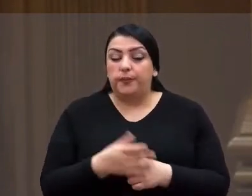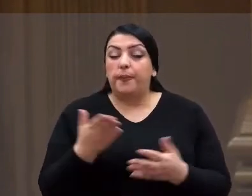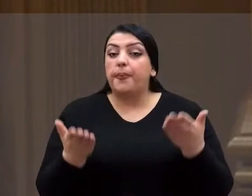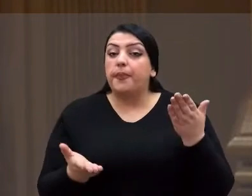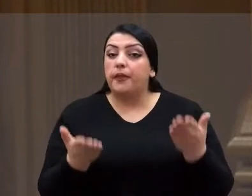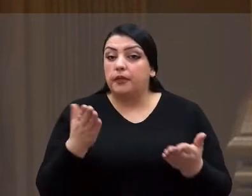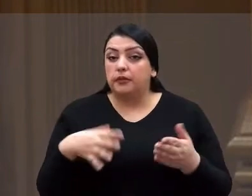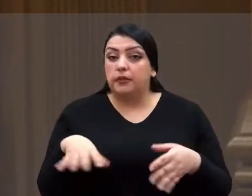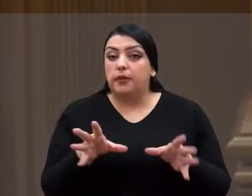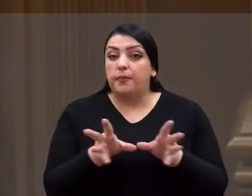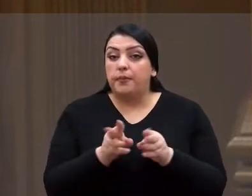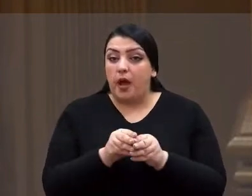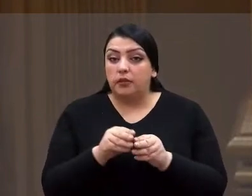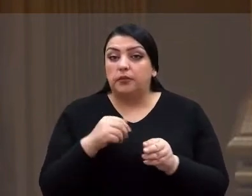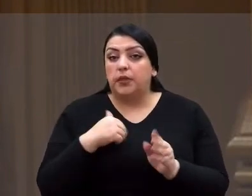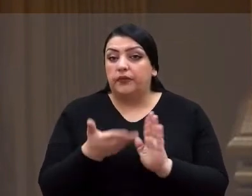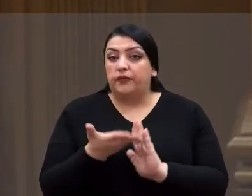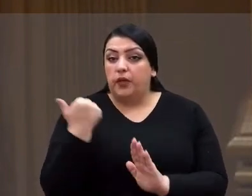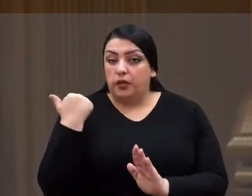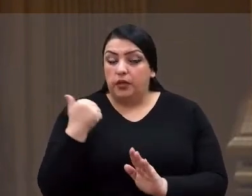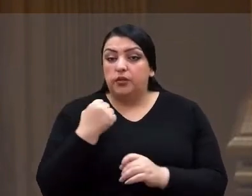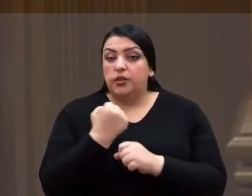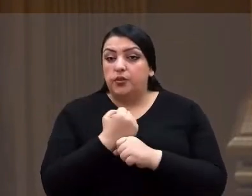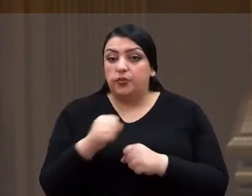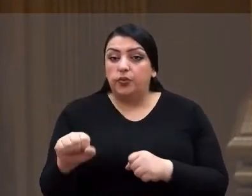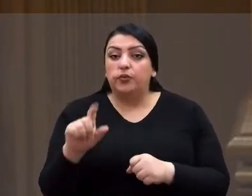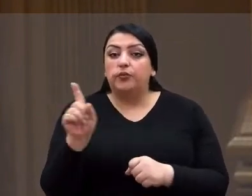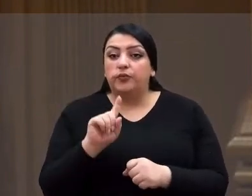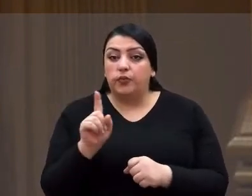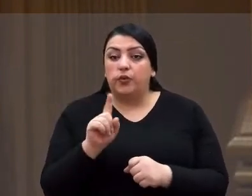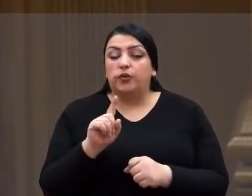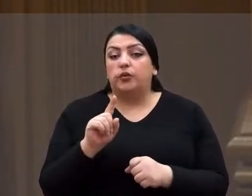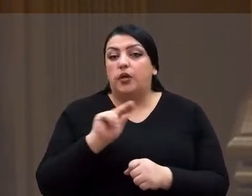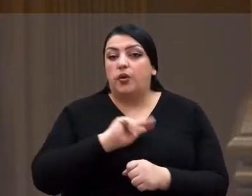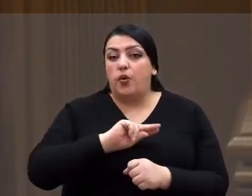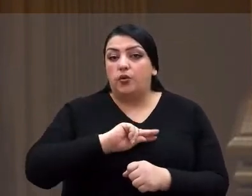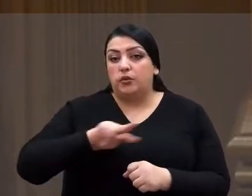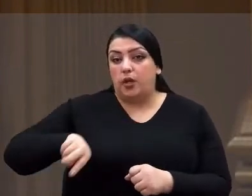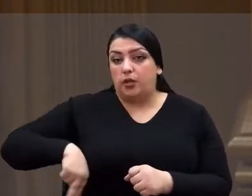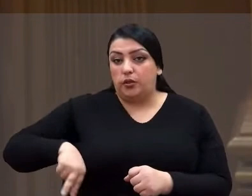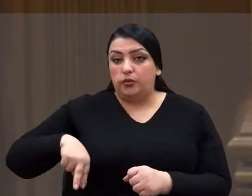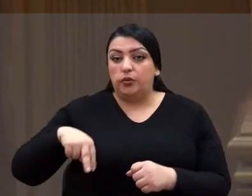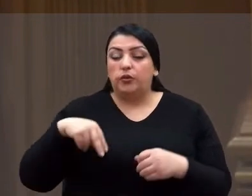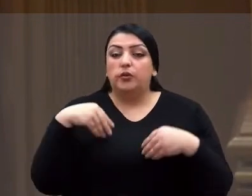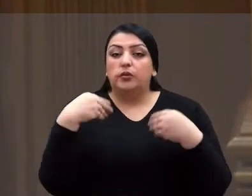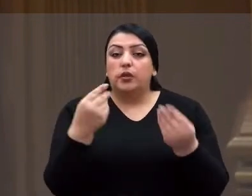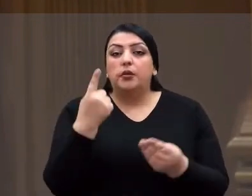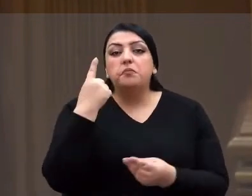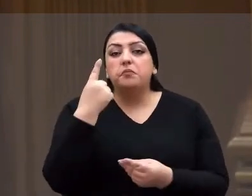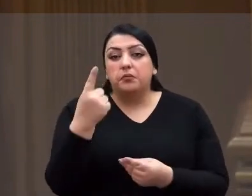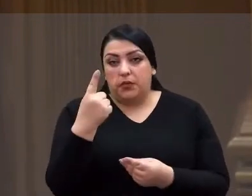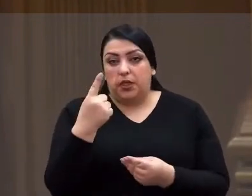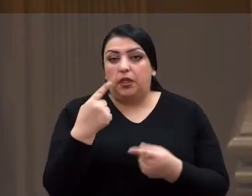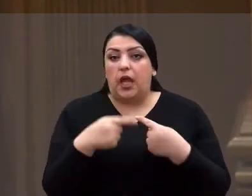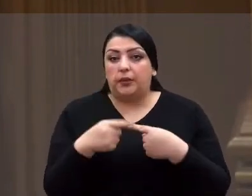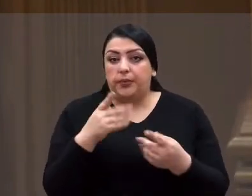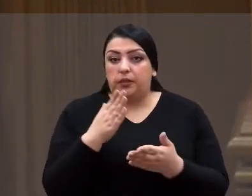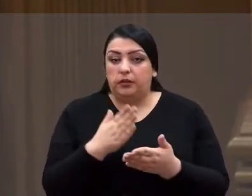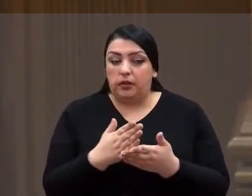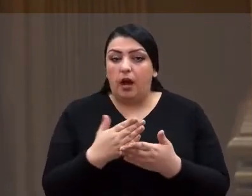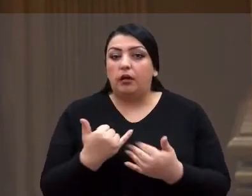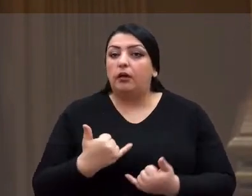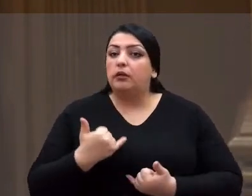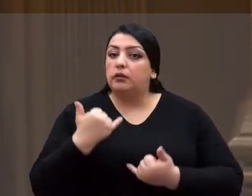մենք վերացնում ենք այդ հնարավորությունը ու ստիպում ենք թողնում ենք գործատուին միայն մեկ տարբերակ հա, գնահատել